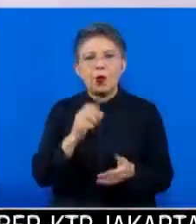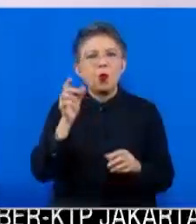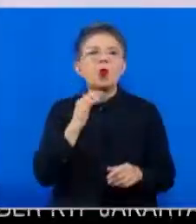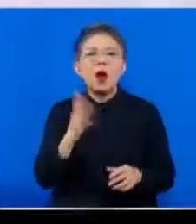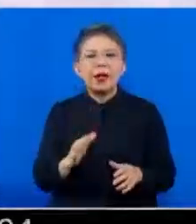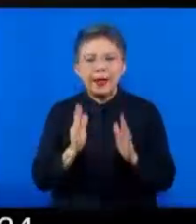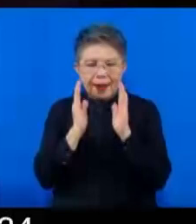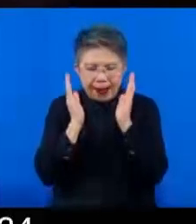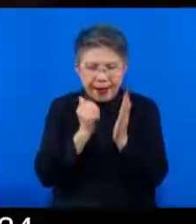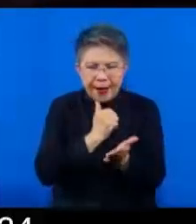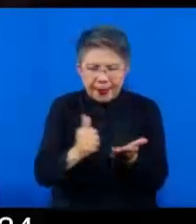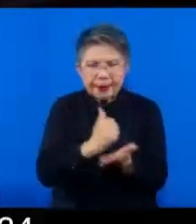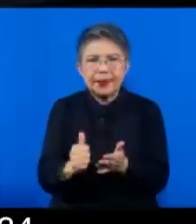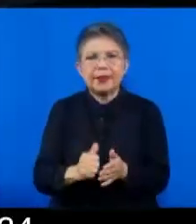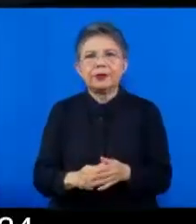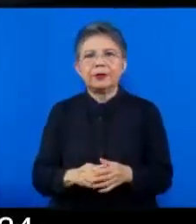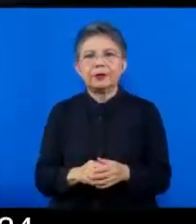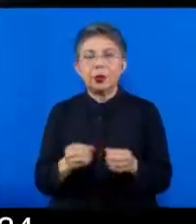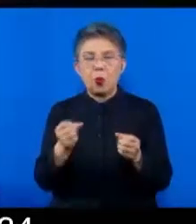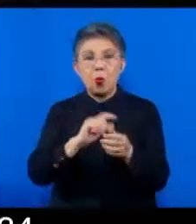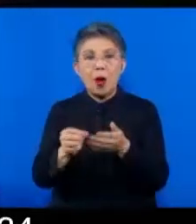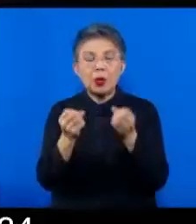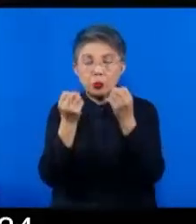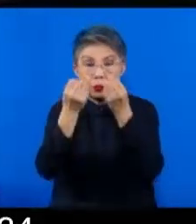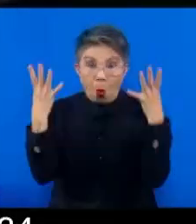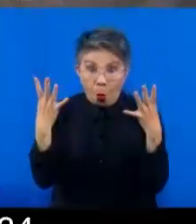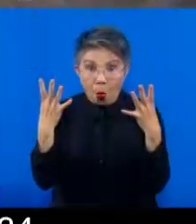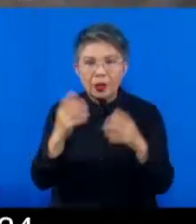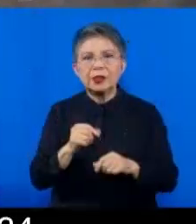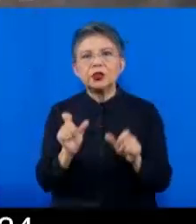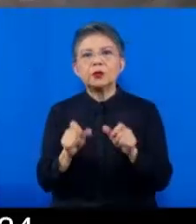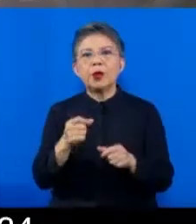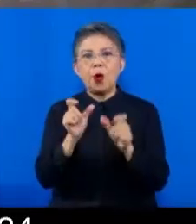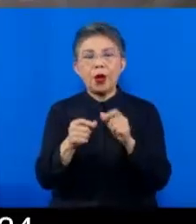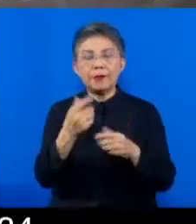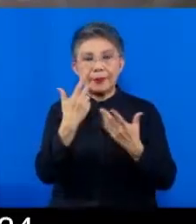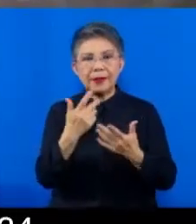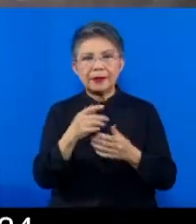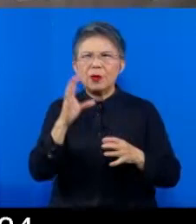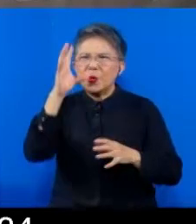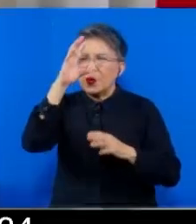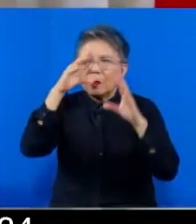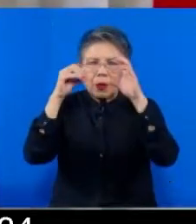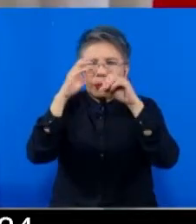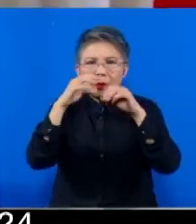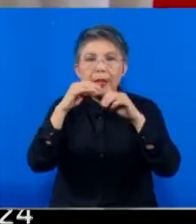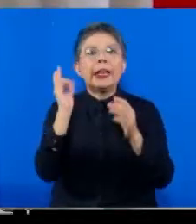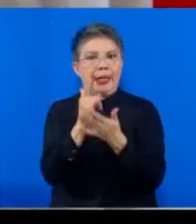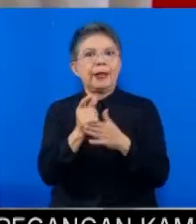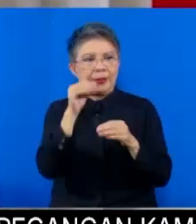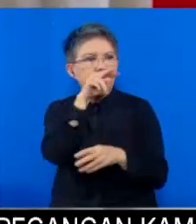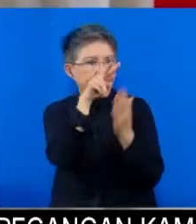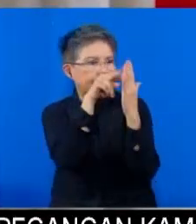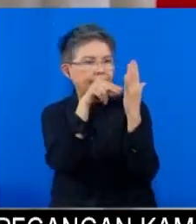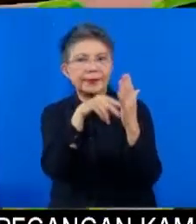khas lukisannya. Warna mencolok dipilih supaya tetap terbaca meski penerangan sekitaran warung redup, sehingga dapat